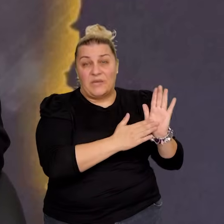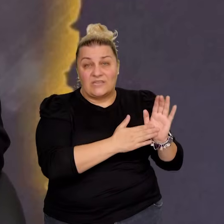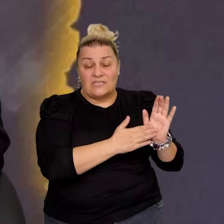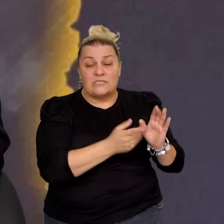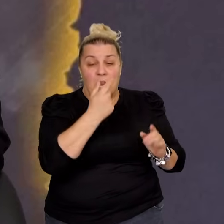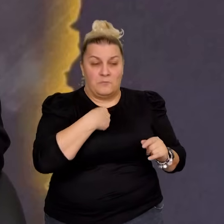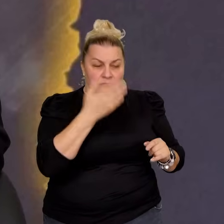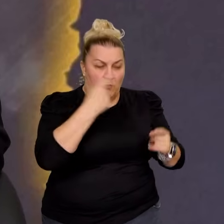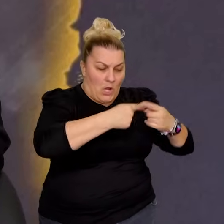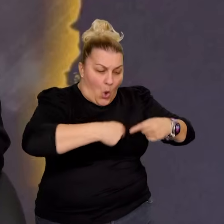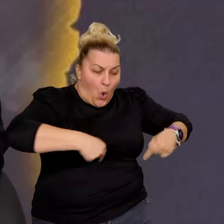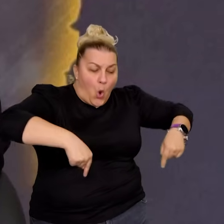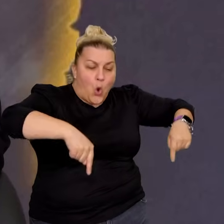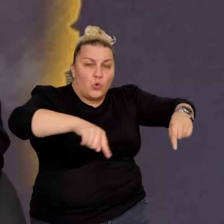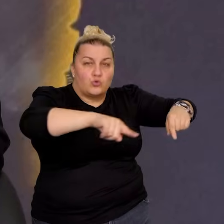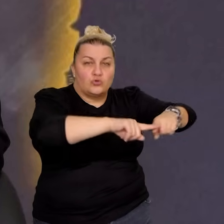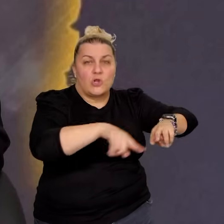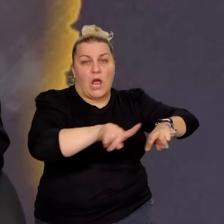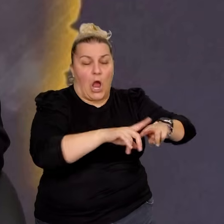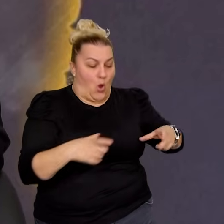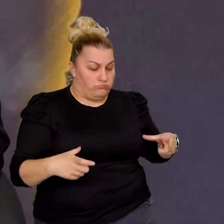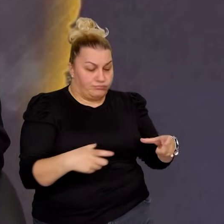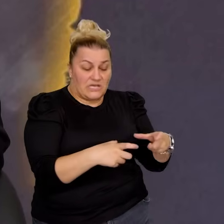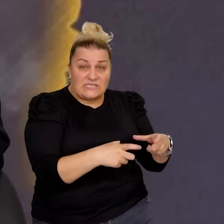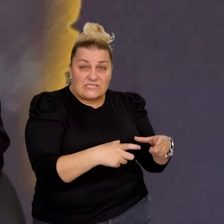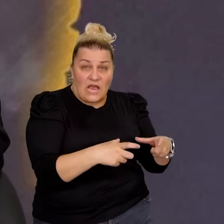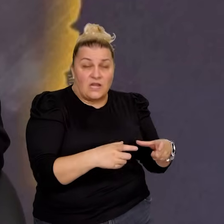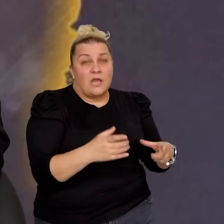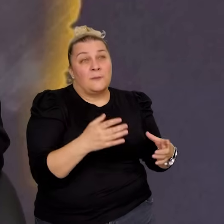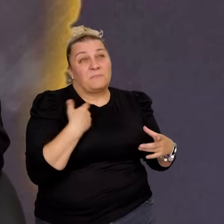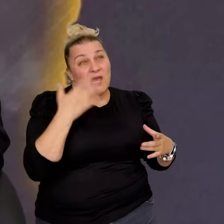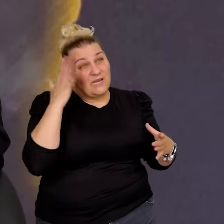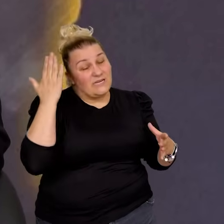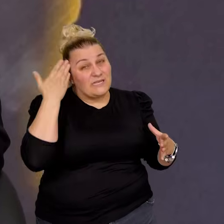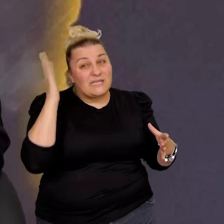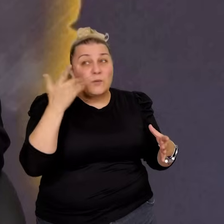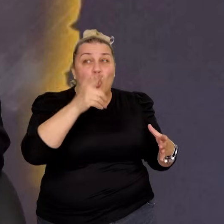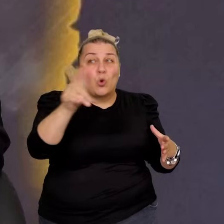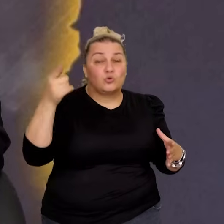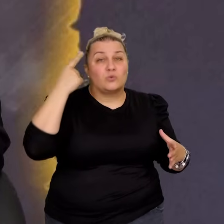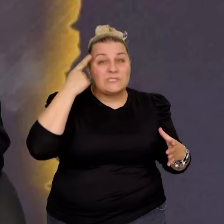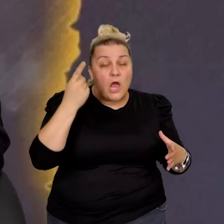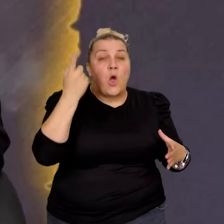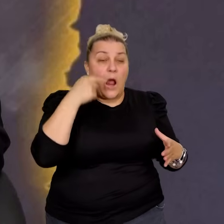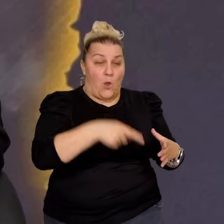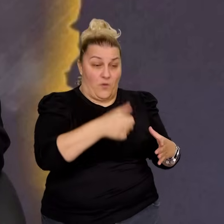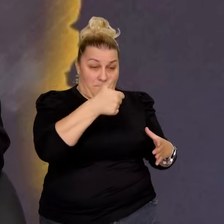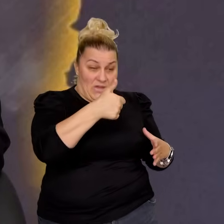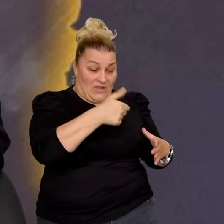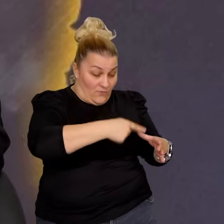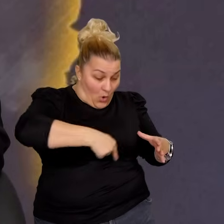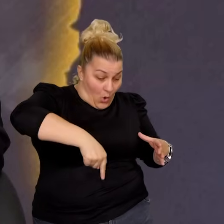jednom okruženju, jer prvi prsten, ne znam koliko Vukovarcima je poznato, ali prvi prsten sela